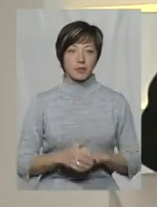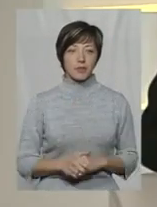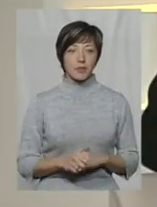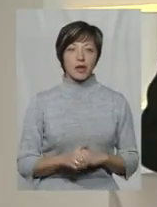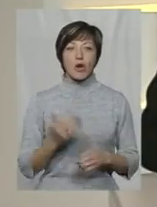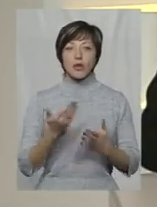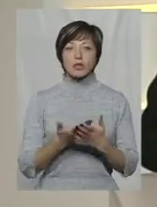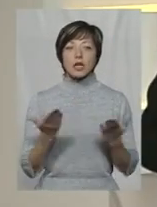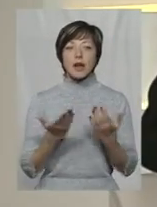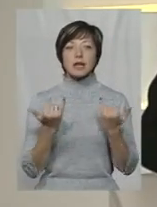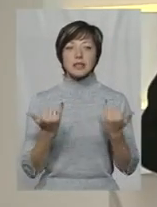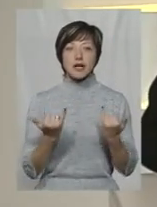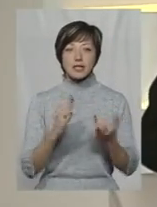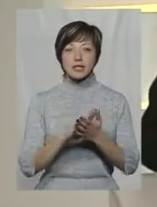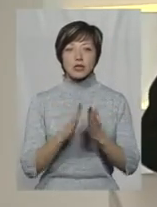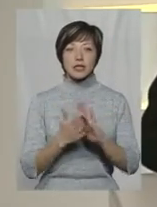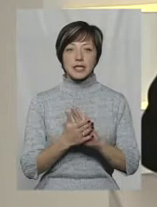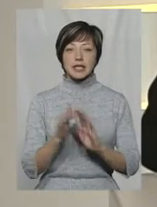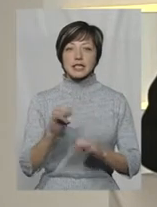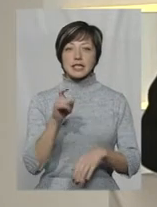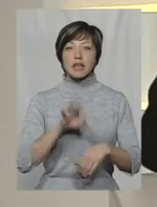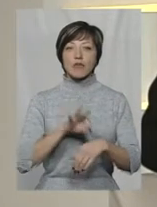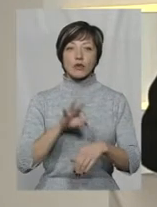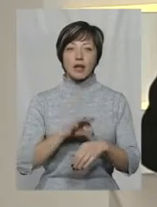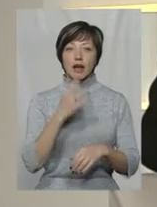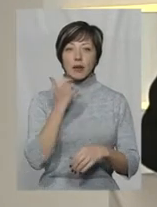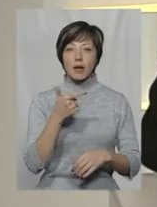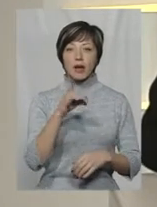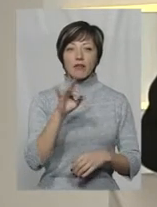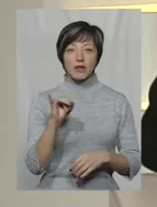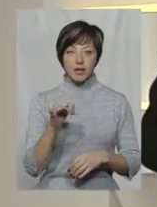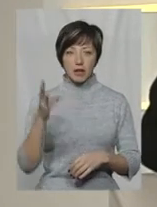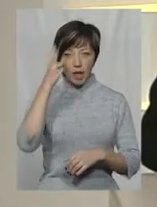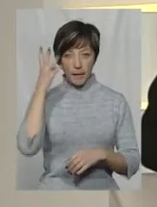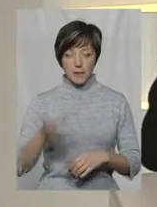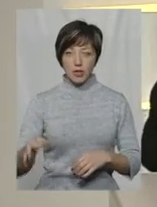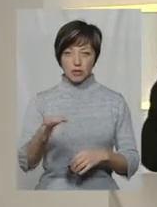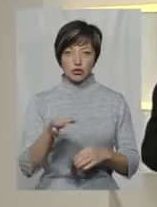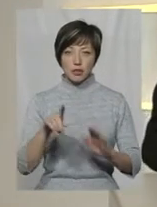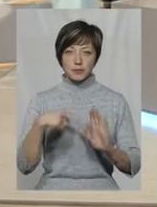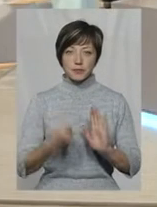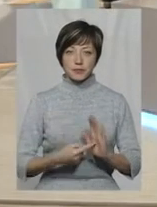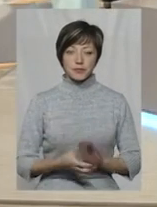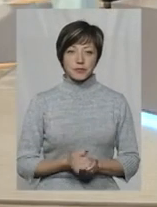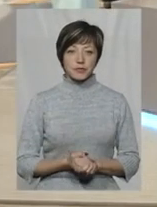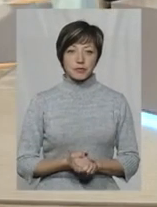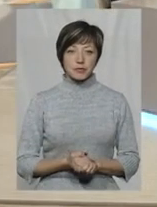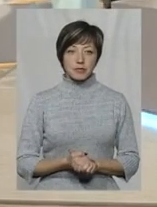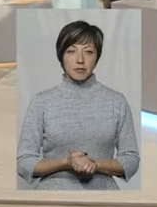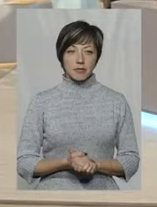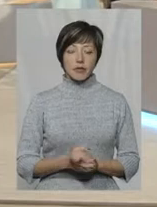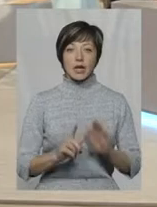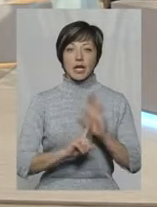Отже, яка зараз ситуація із захворюваністю на грип та ГРВІ на Хмельниччині? З 1